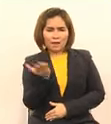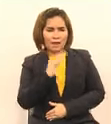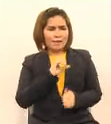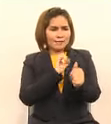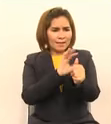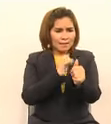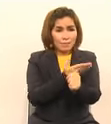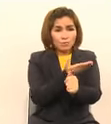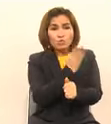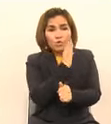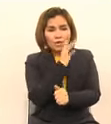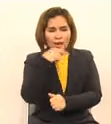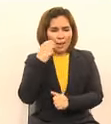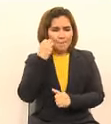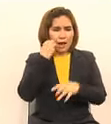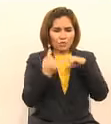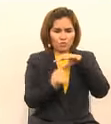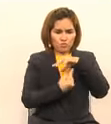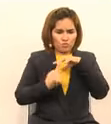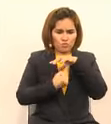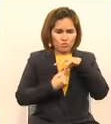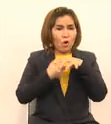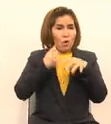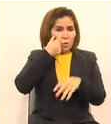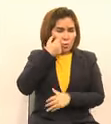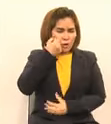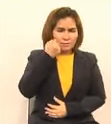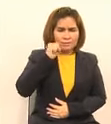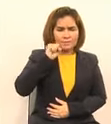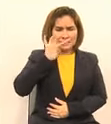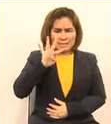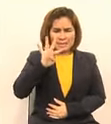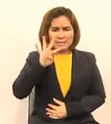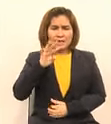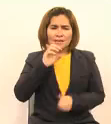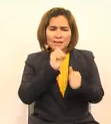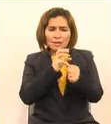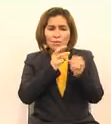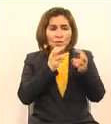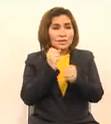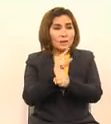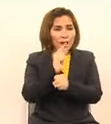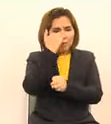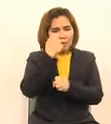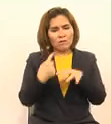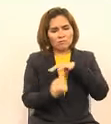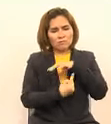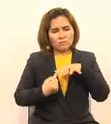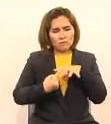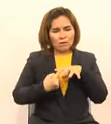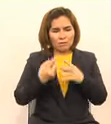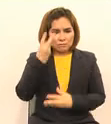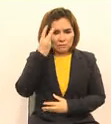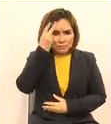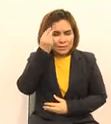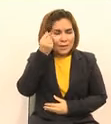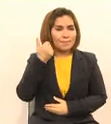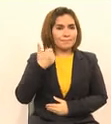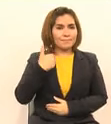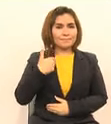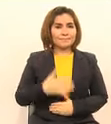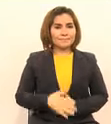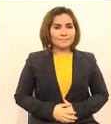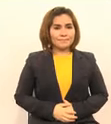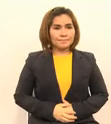ถูกกักตัวอยู่ที่บ้าน14วันนะคะเนื่องจากตอนนี้ก็เริ่มมีบางรายเครียดจากการกักตัวแล้วก็ในเรื่อง